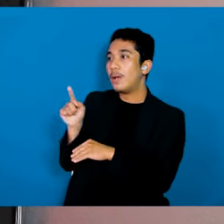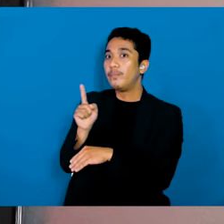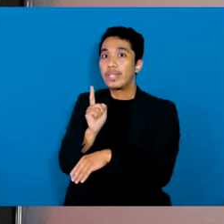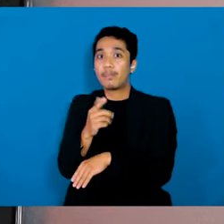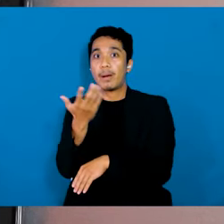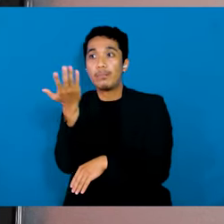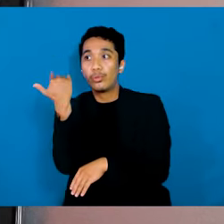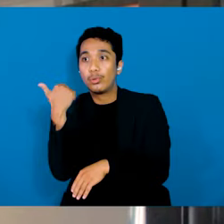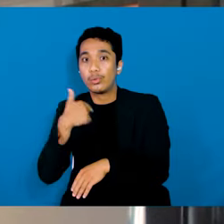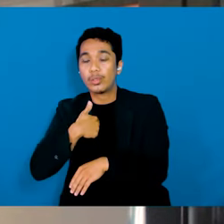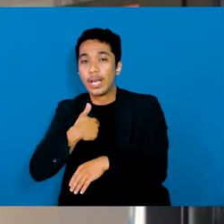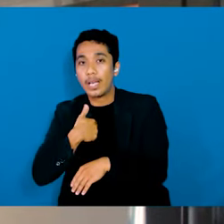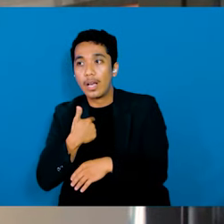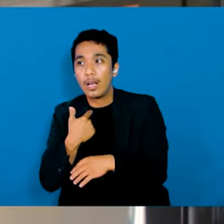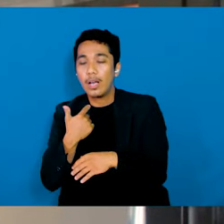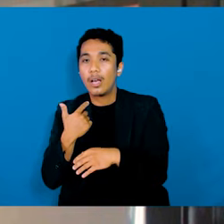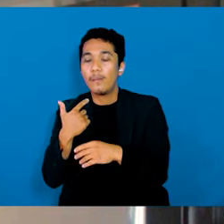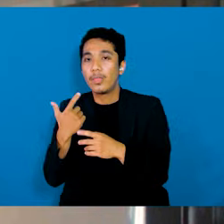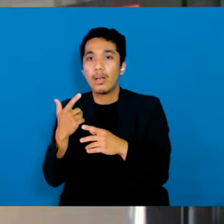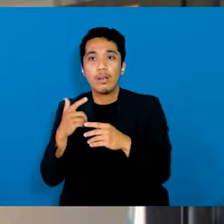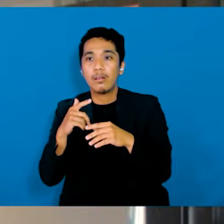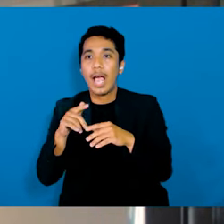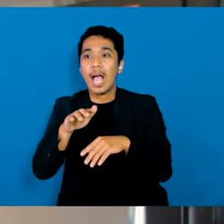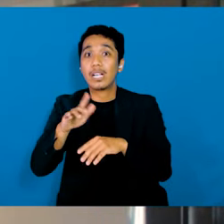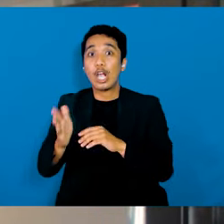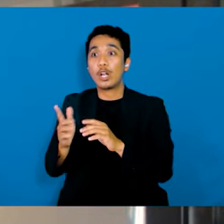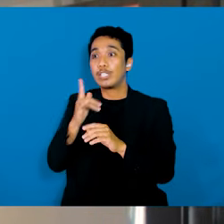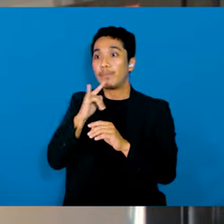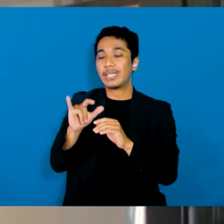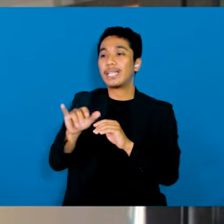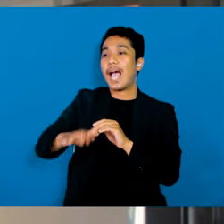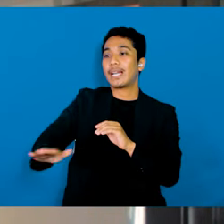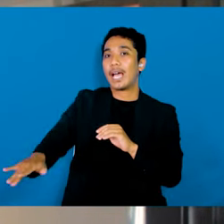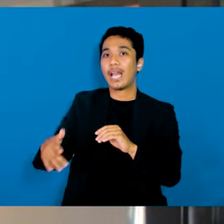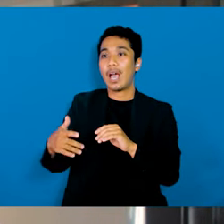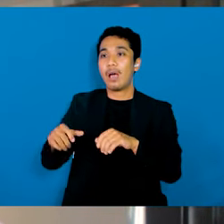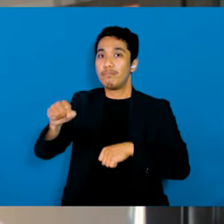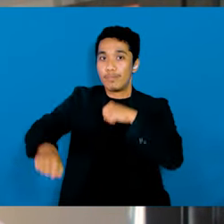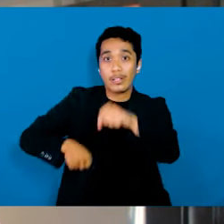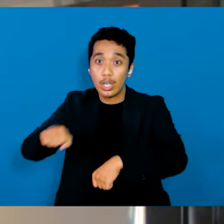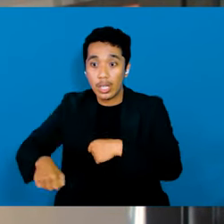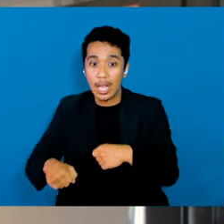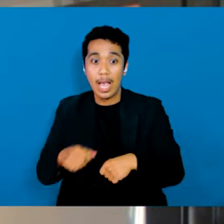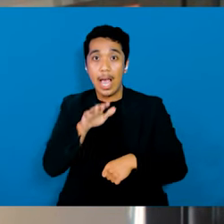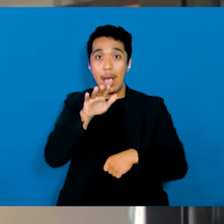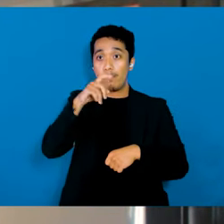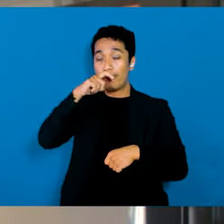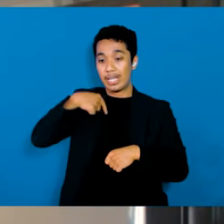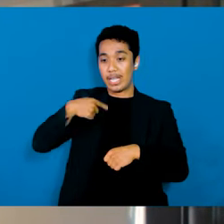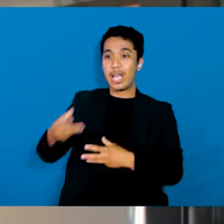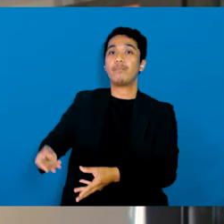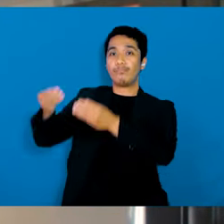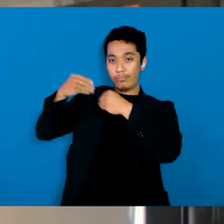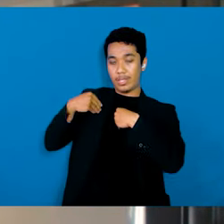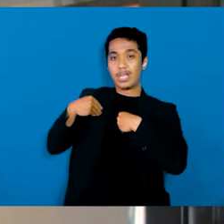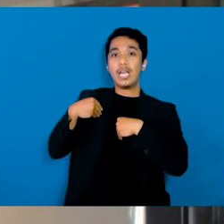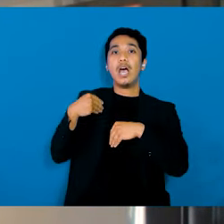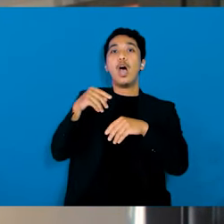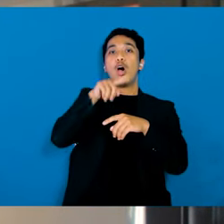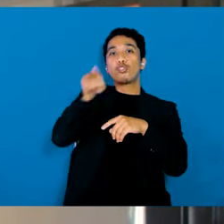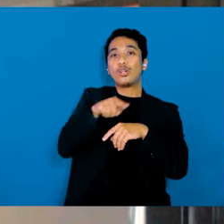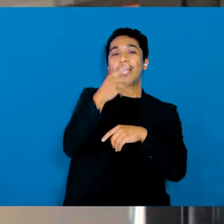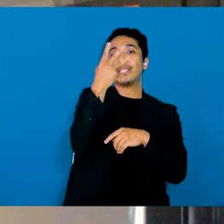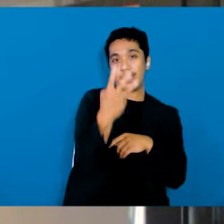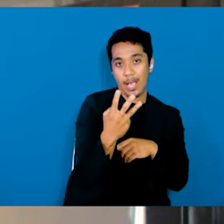Karena waktu saya harus belajar, kalau anak-anak harus belajar naik sepeda, ayah saya kasih sepeda roda 3, ya toh. Kemudian